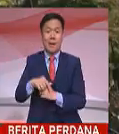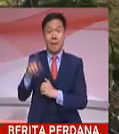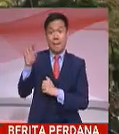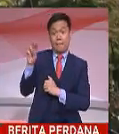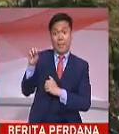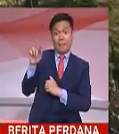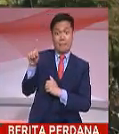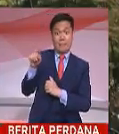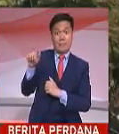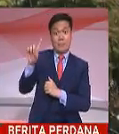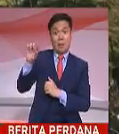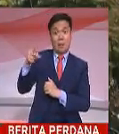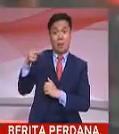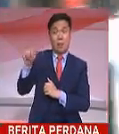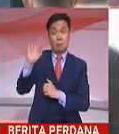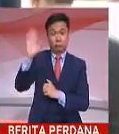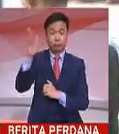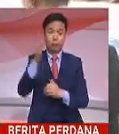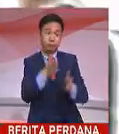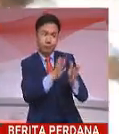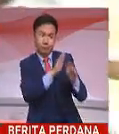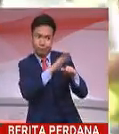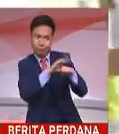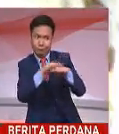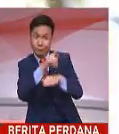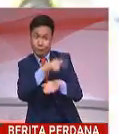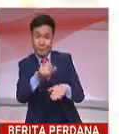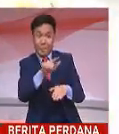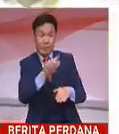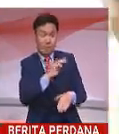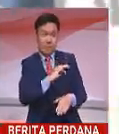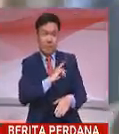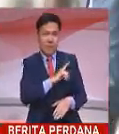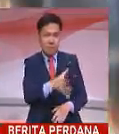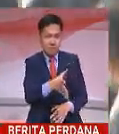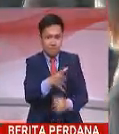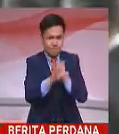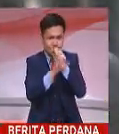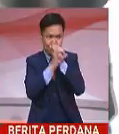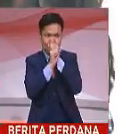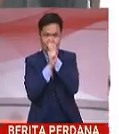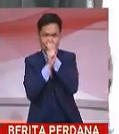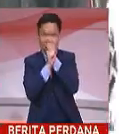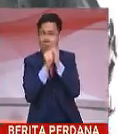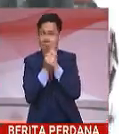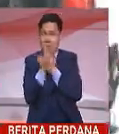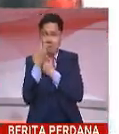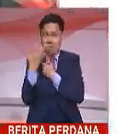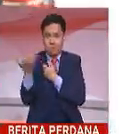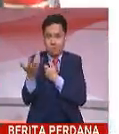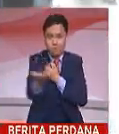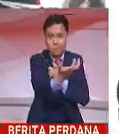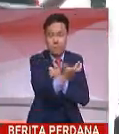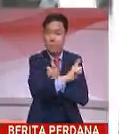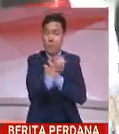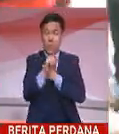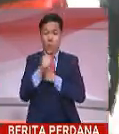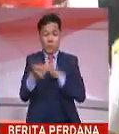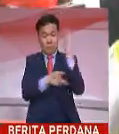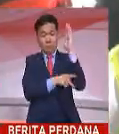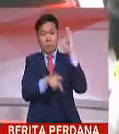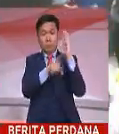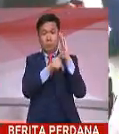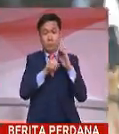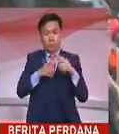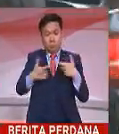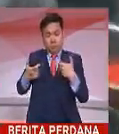memberitahu Datuk Seri Najib meminta Jemaah Menteri agar tidak menghebahkan sumbangan tersebut. Anggota Kabinet dimaklumkan oleh Datuk